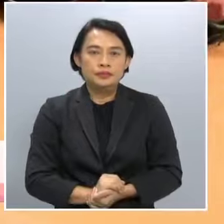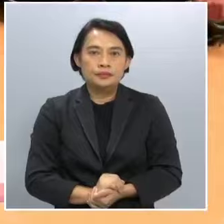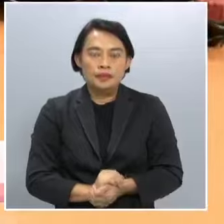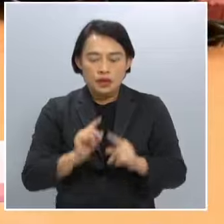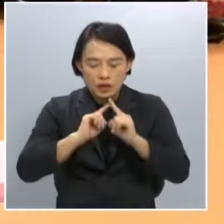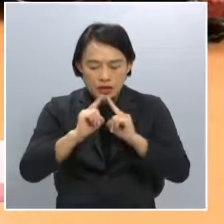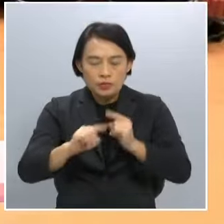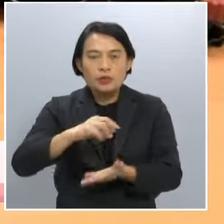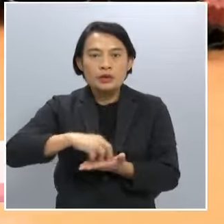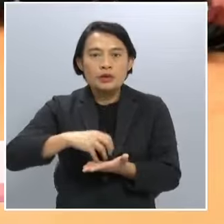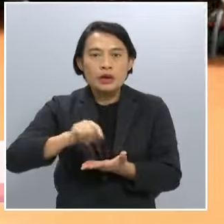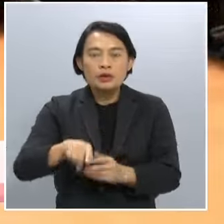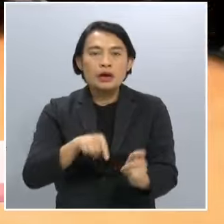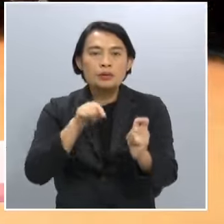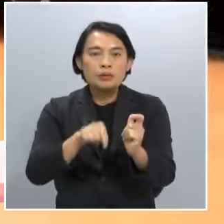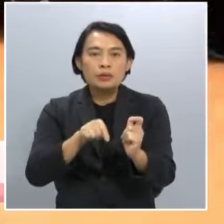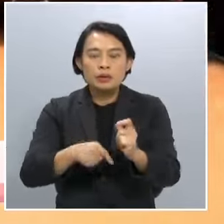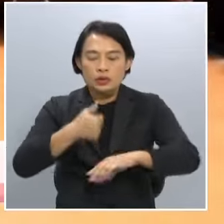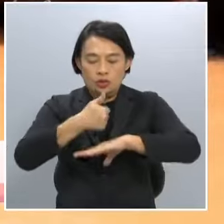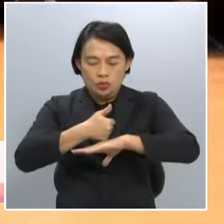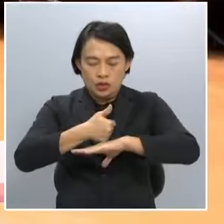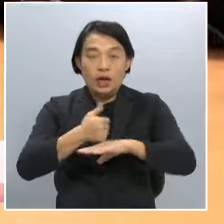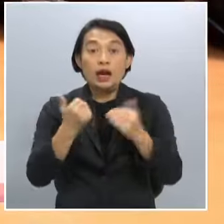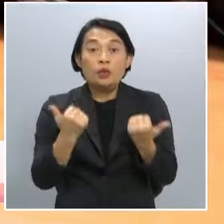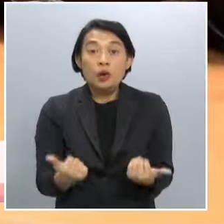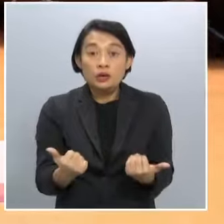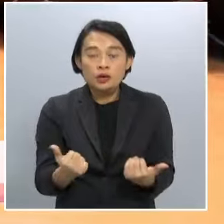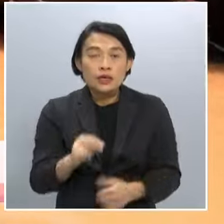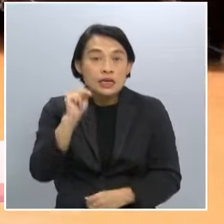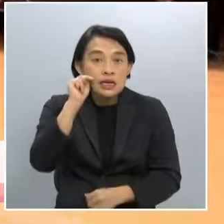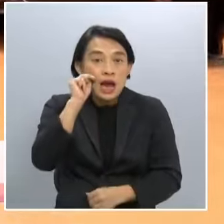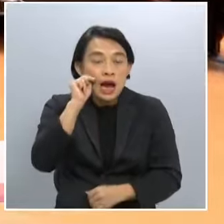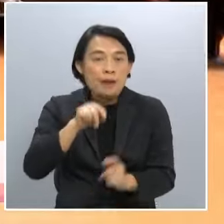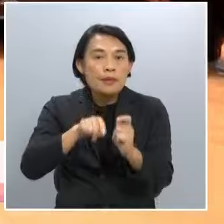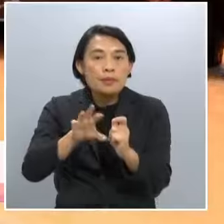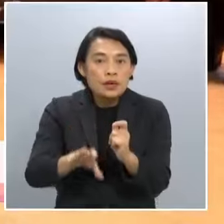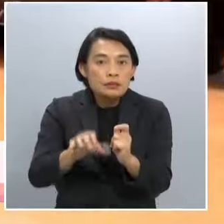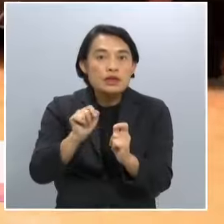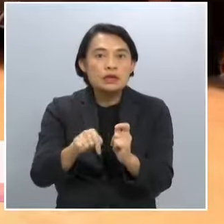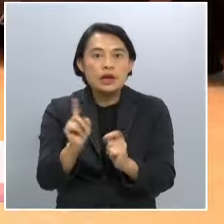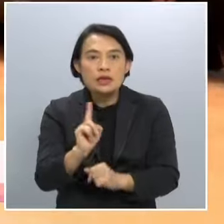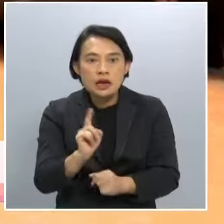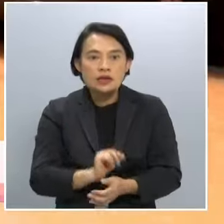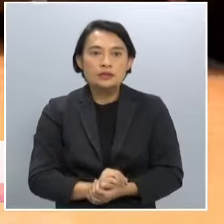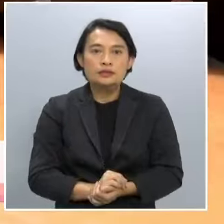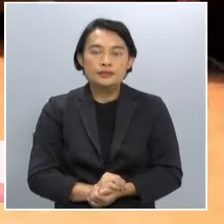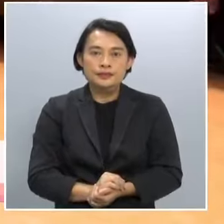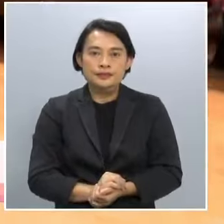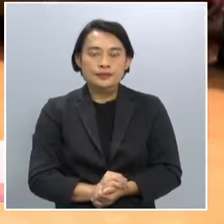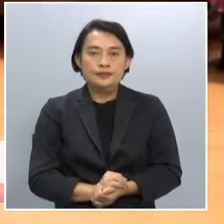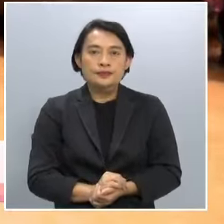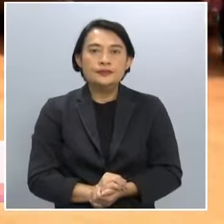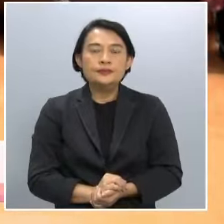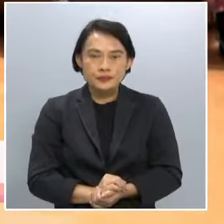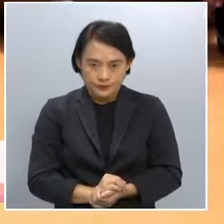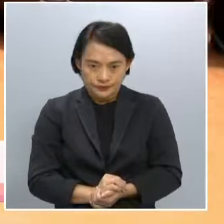านการณ์ล่าสุดกับทางนายอำเภอนะครับว่านายอำเภอครับตอนนี้สถานการณ์น้ำในอำเภอเมืองเนี่ยเป็นยังไงบ้างครับ ครับจากที่ส